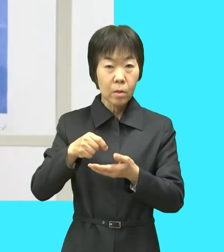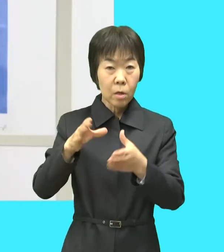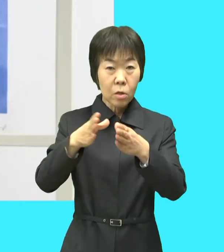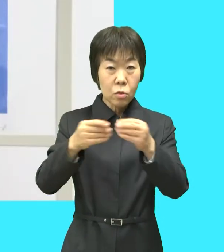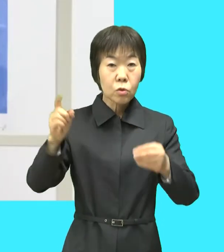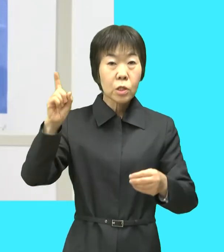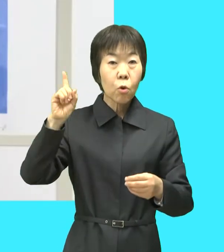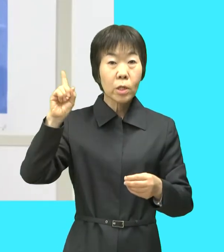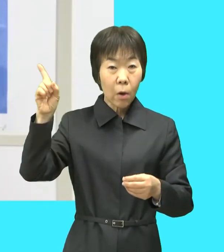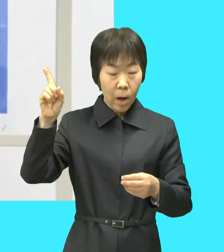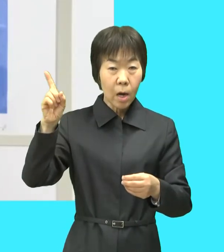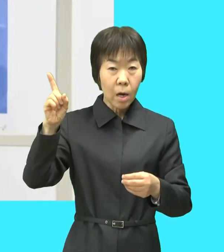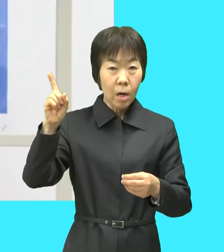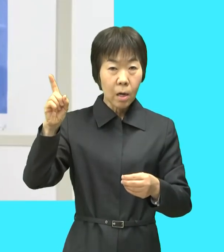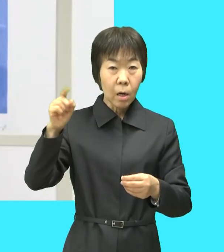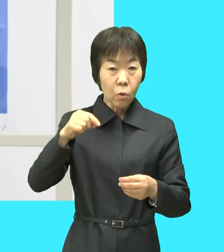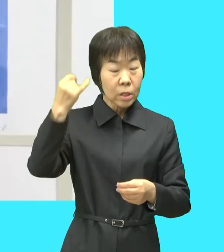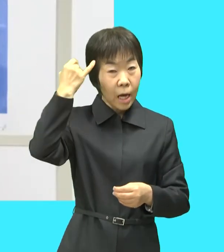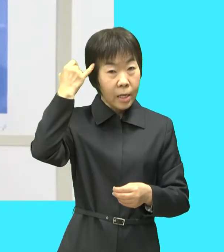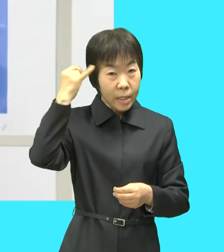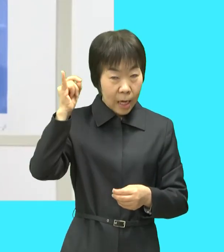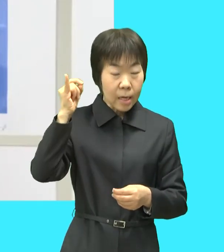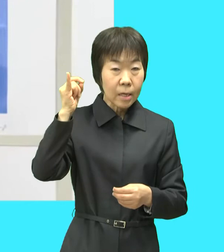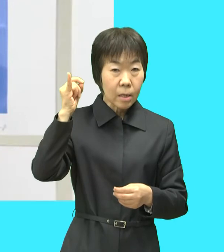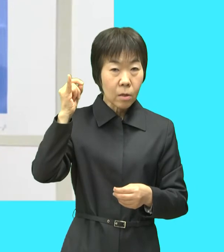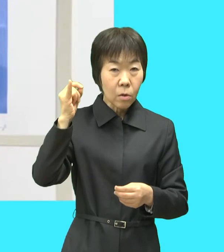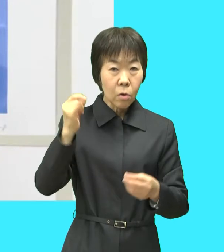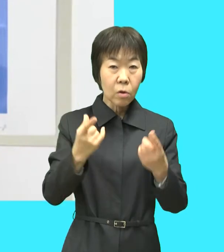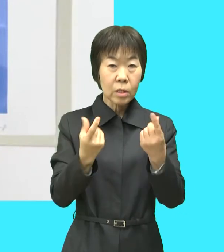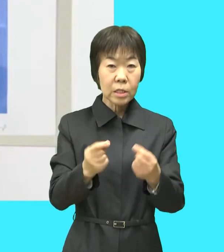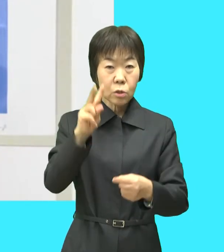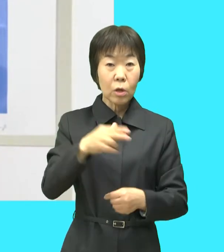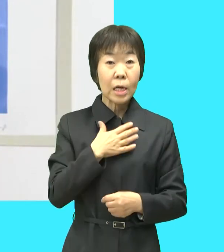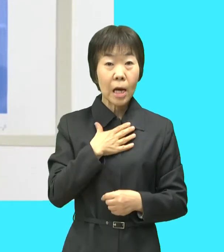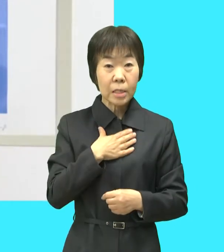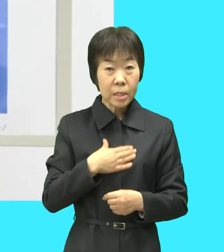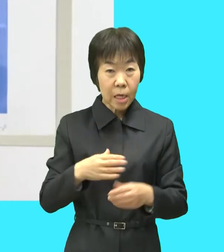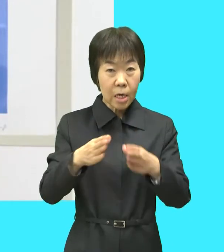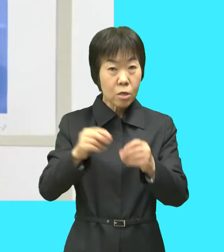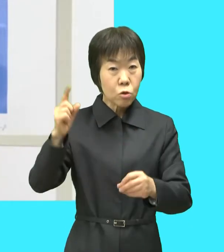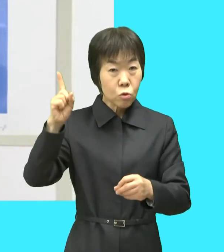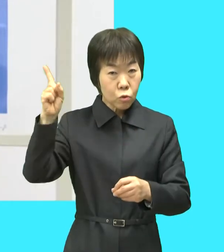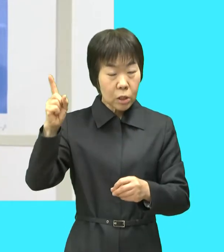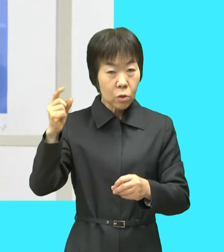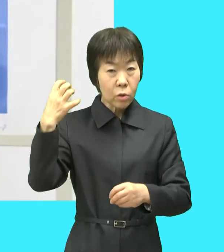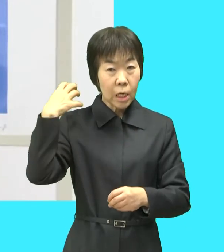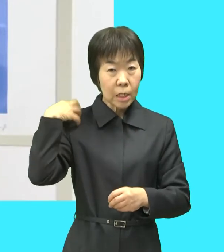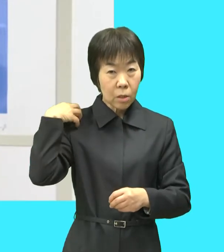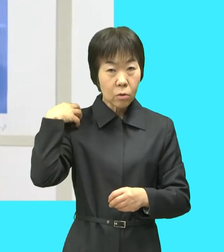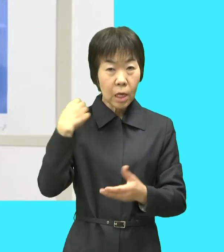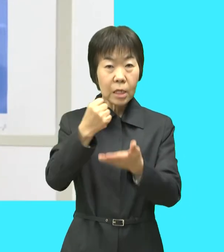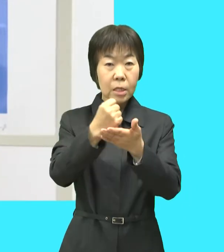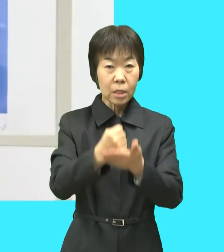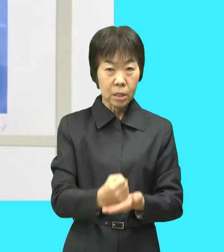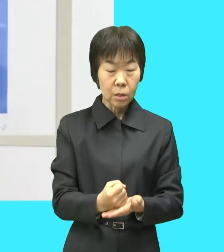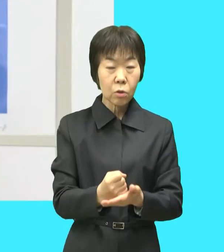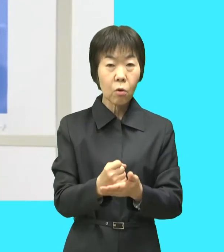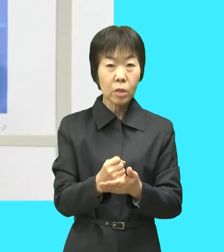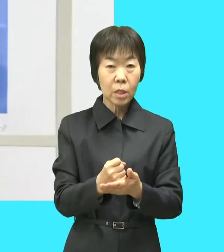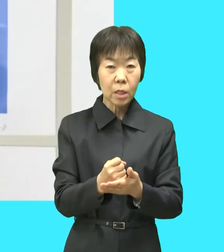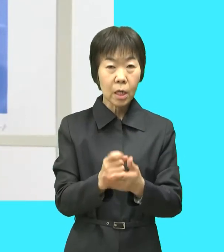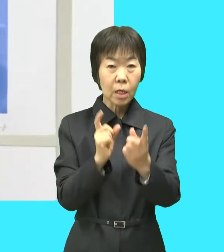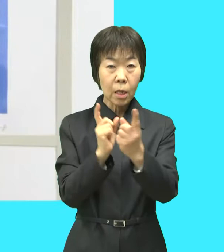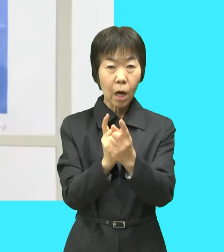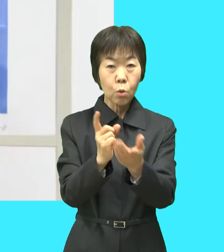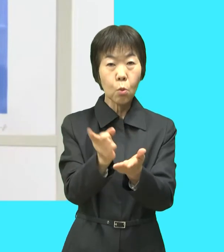国においてはこういった意見、そういったものを踏まえて国の責任において慎重に対応方